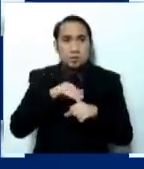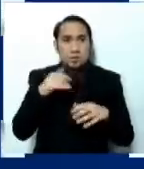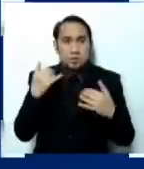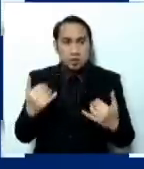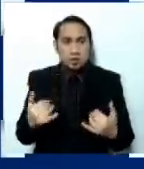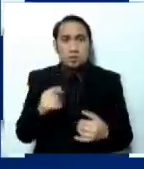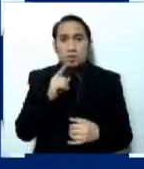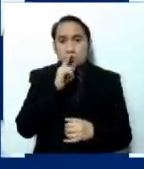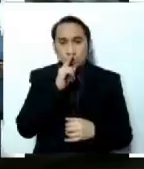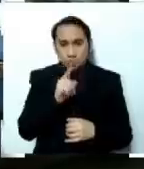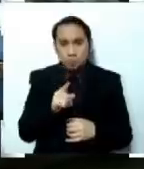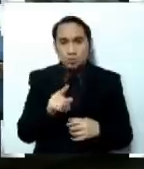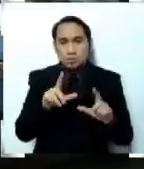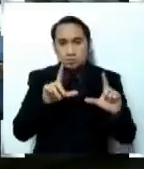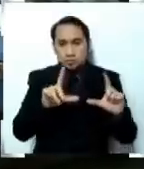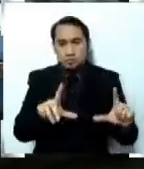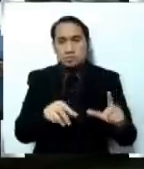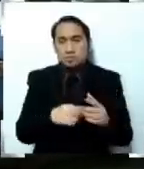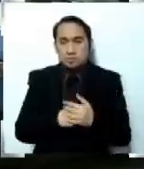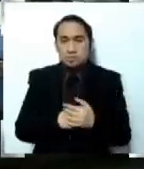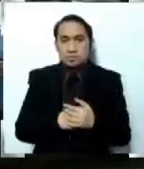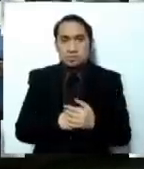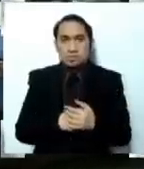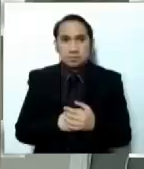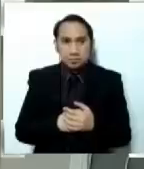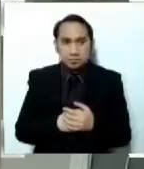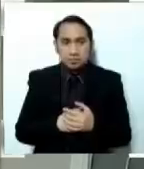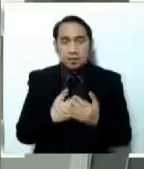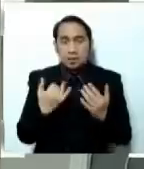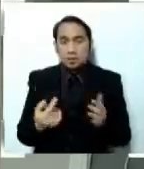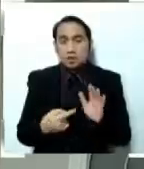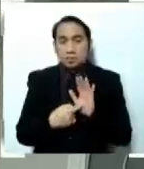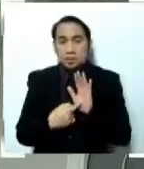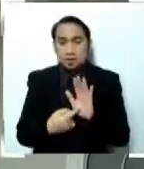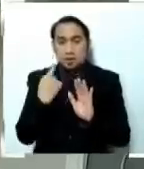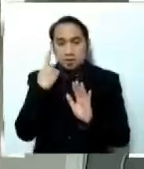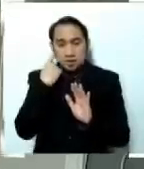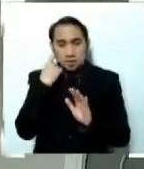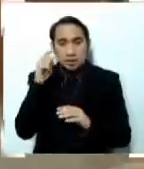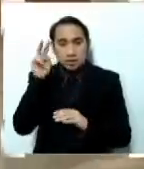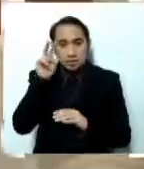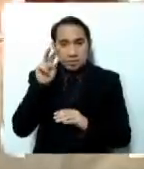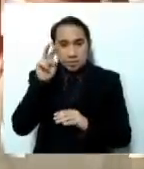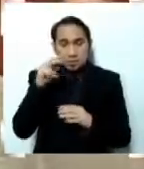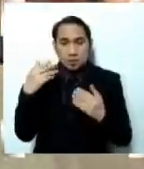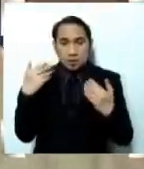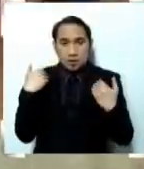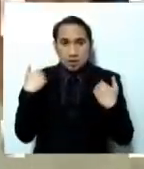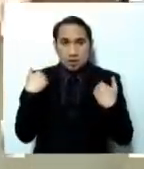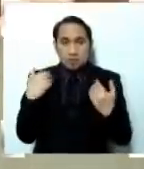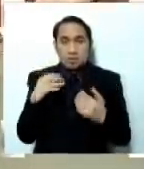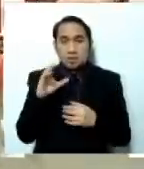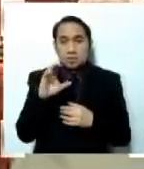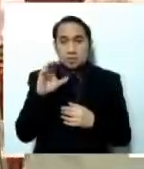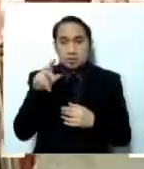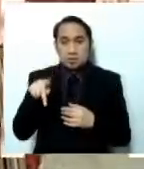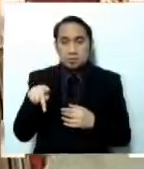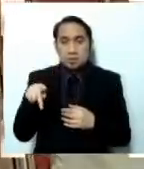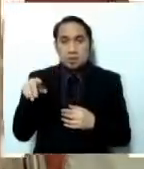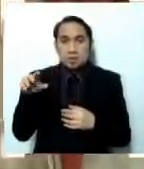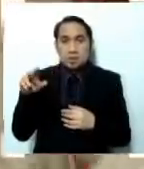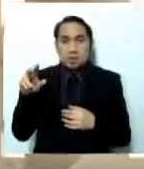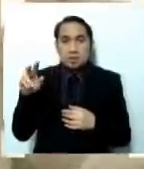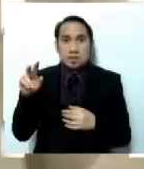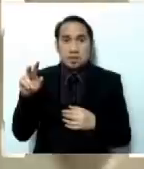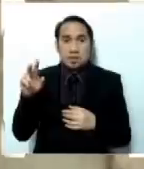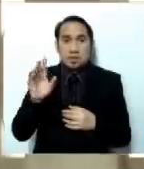truth tagging. Ipinakita niya kanina ang video kung saan may mga binanggit daw si CPP founder Jose Maria Sison